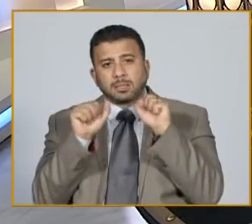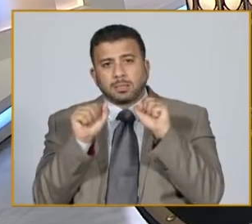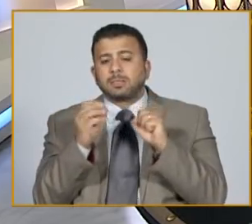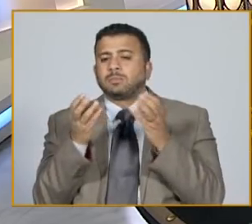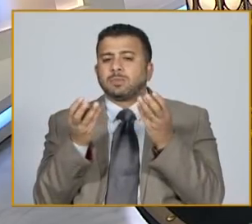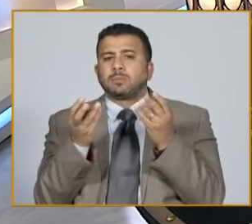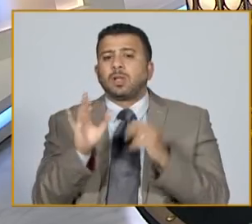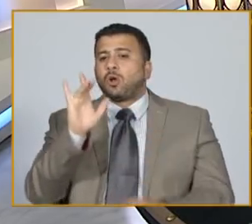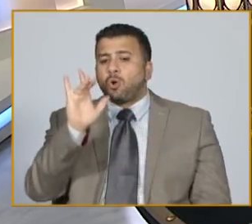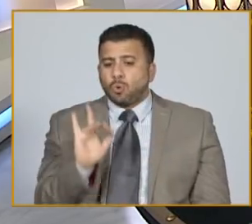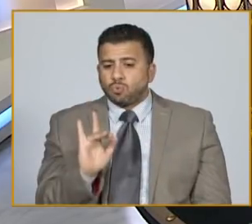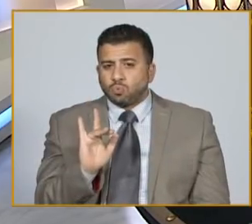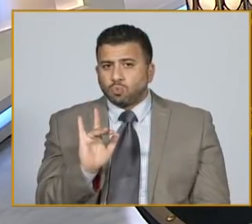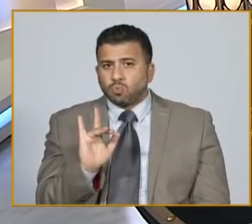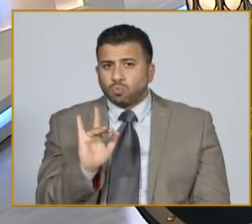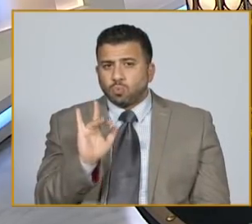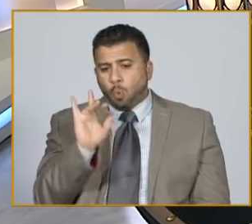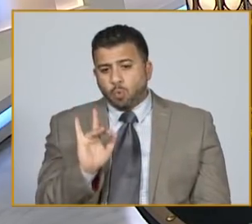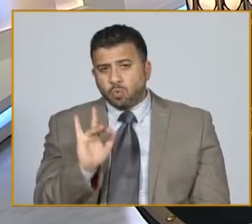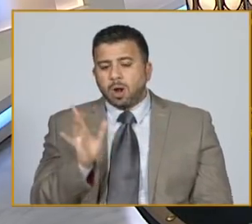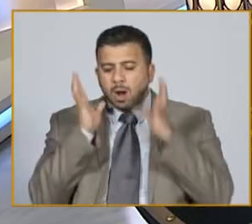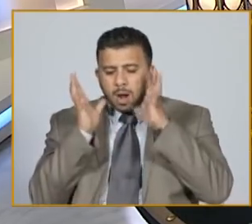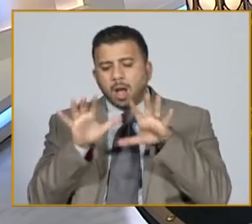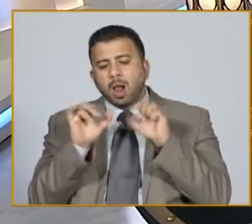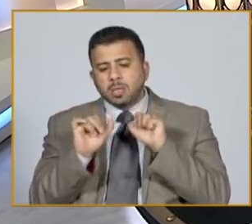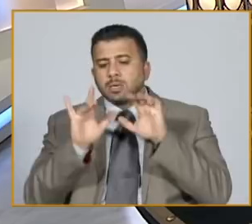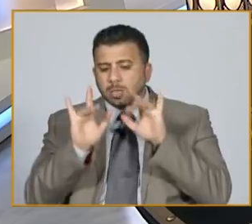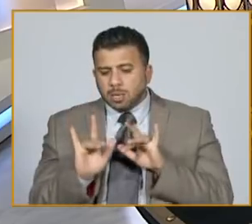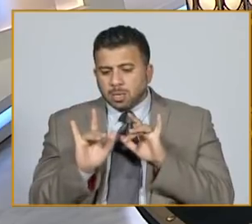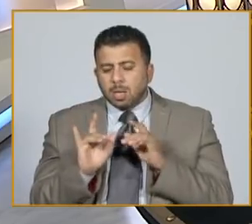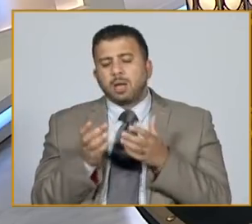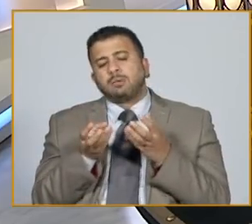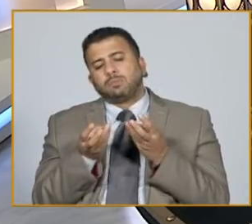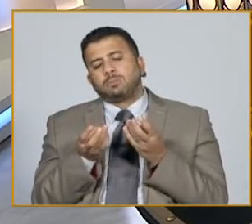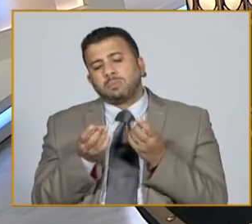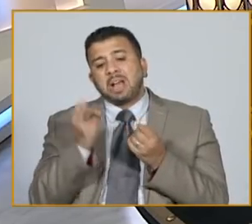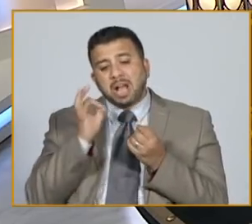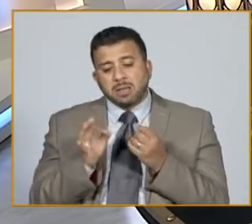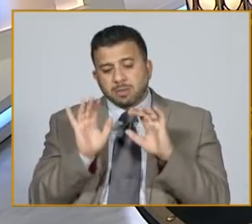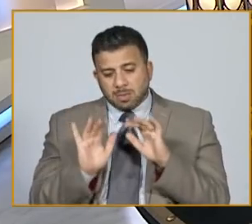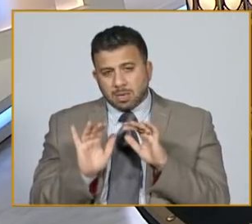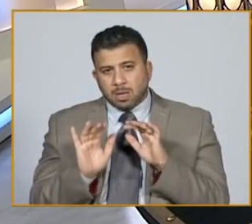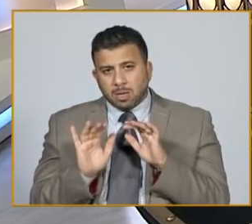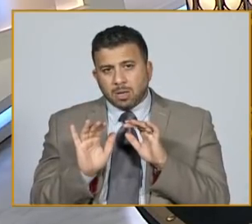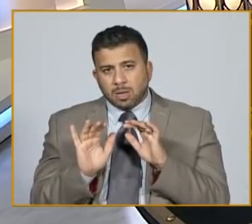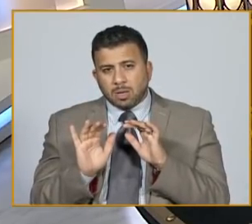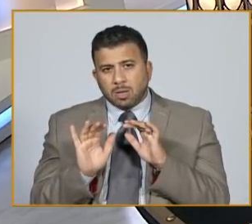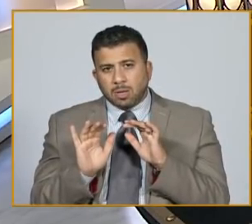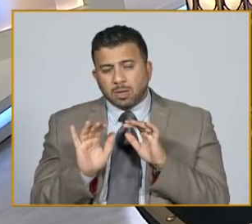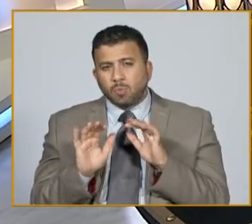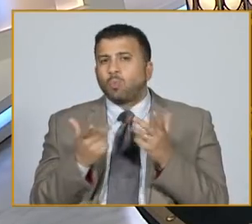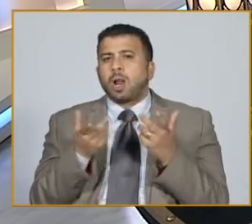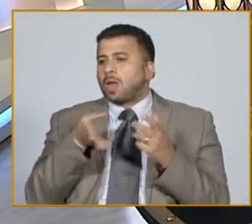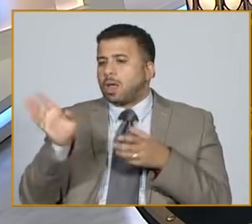نطم مكاننا ولا بنقدر نقوم مثلا نعمل أي شغلة بالبيت اللي نحن عم نجددها؟ قصدك أذكار الصباح أثناء الـ